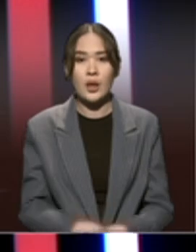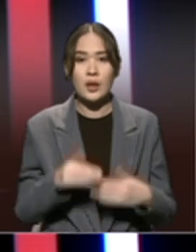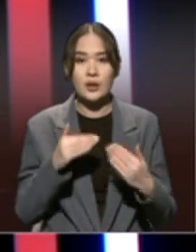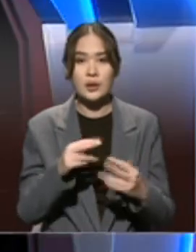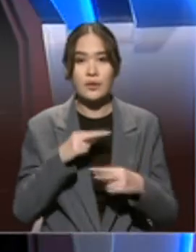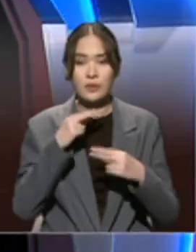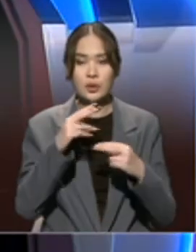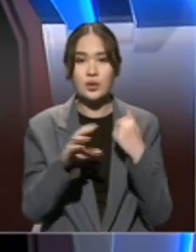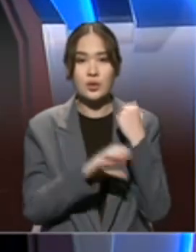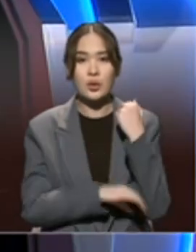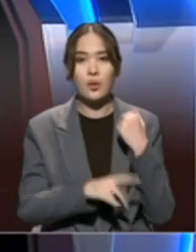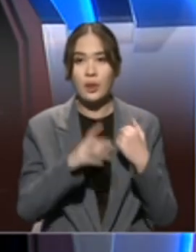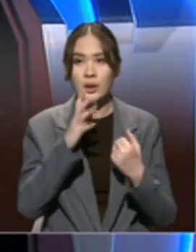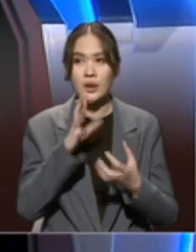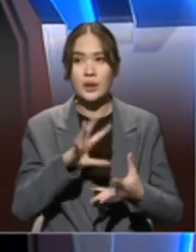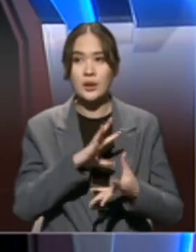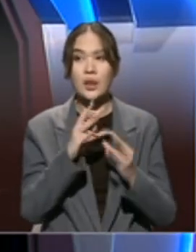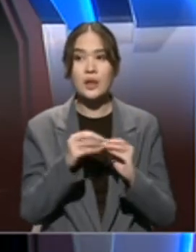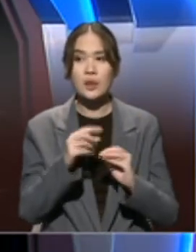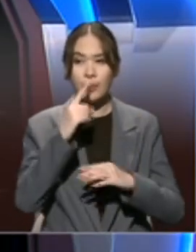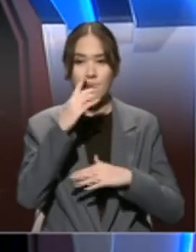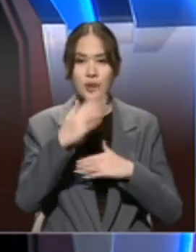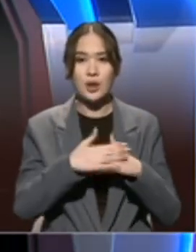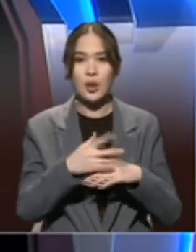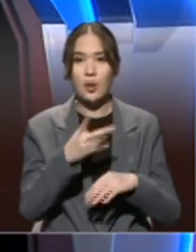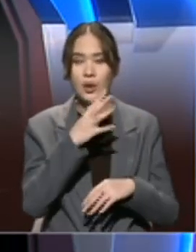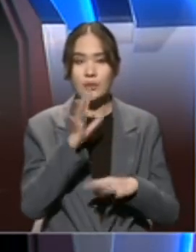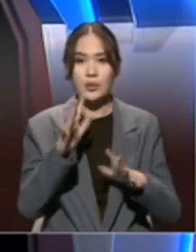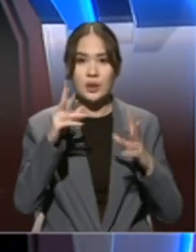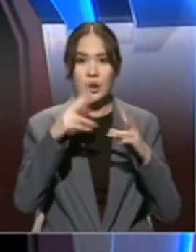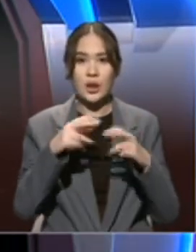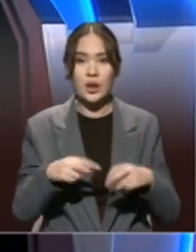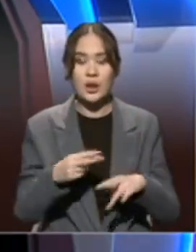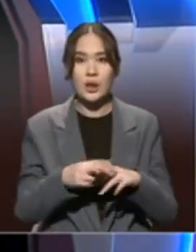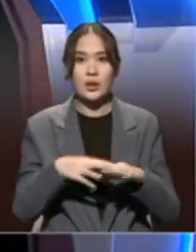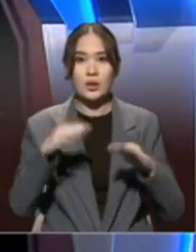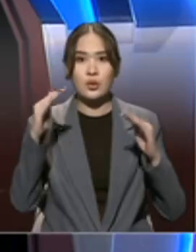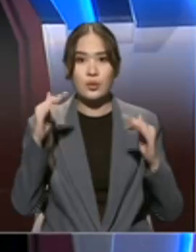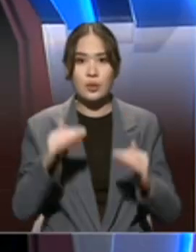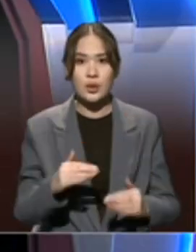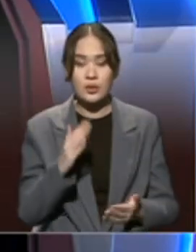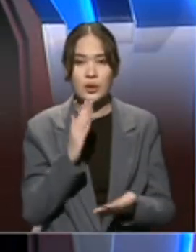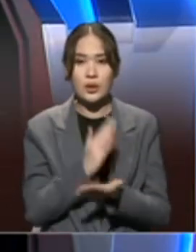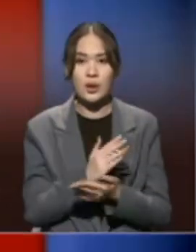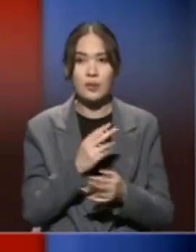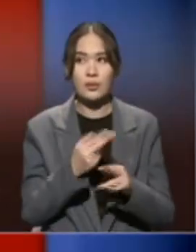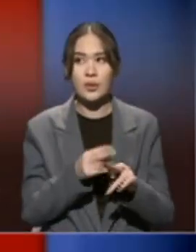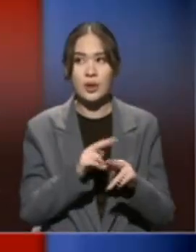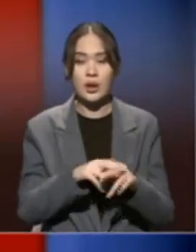байқасаңыздар, мына соңғы уақыттарда негізгі мынау былтырғы осы уақытпен қараған кезде неғұрлым төмендеп жатыр. Бұл